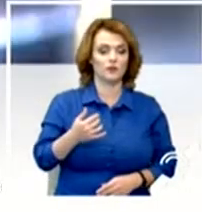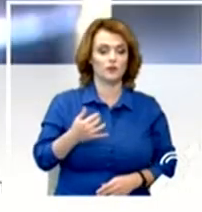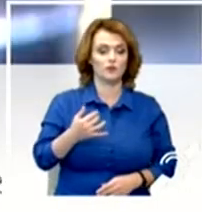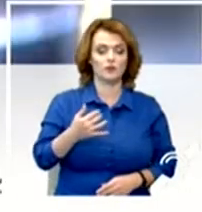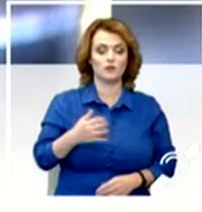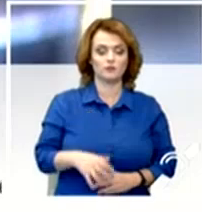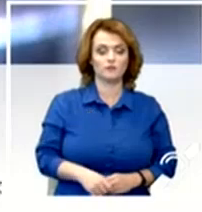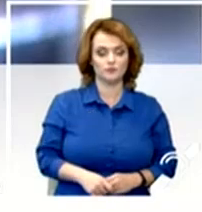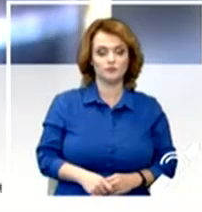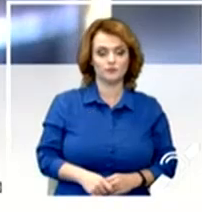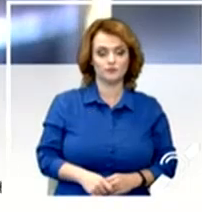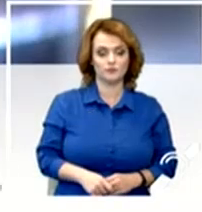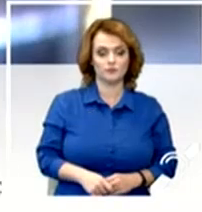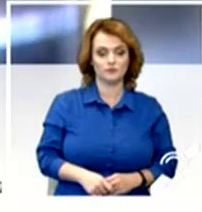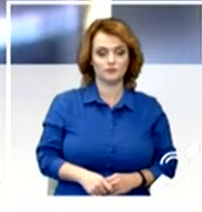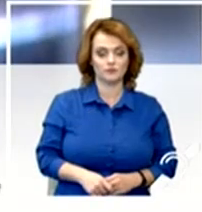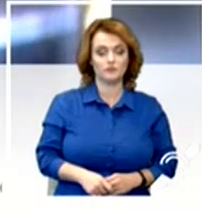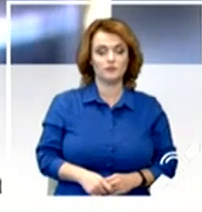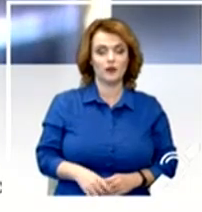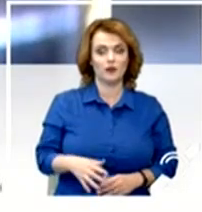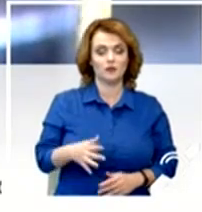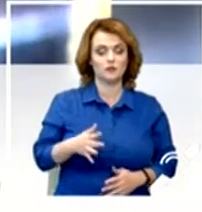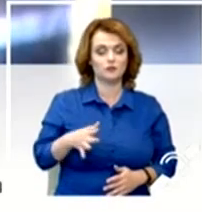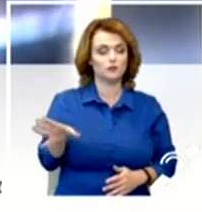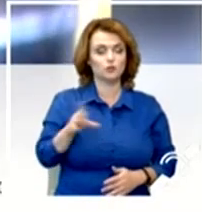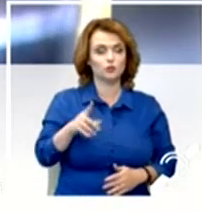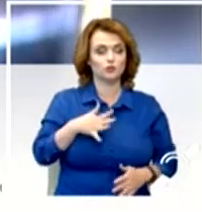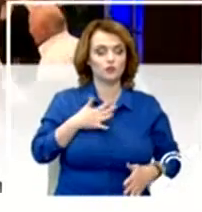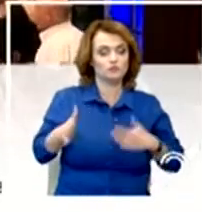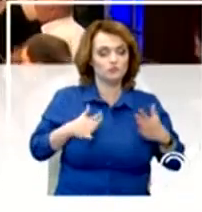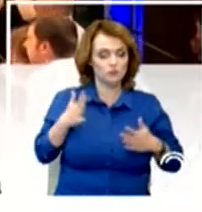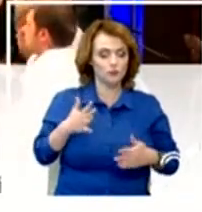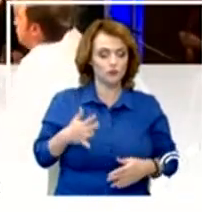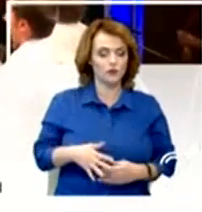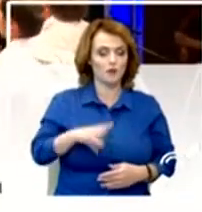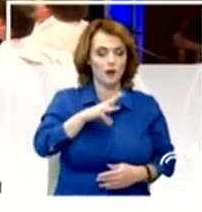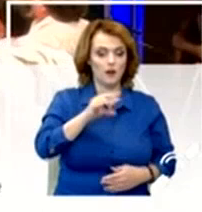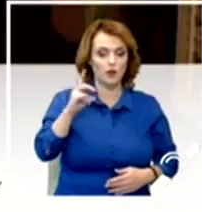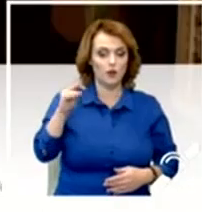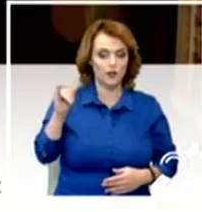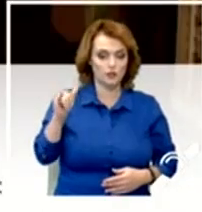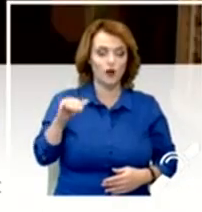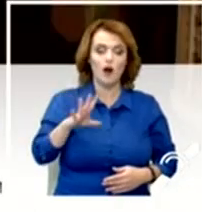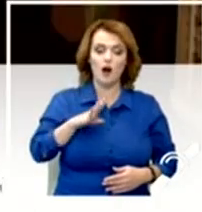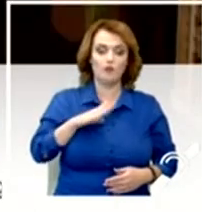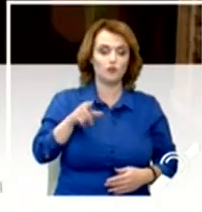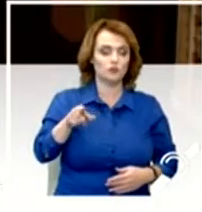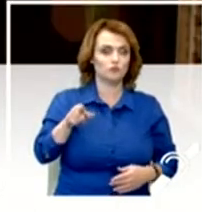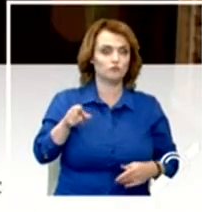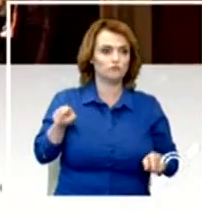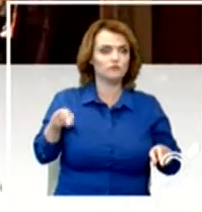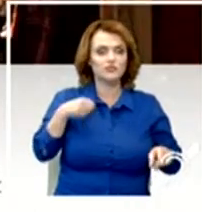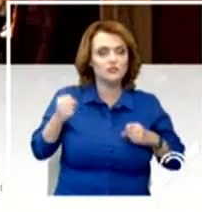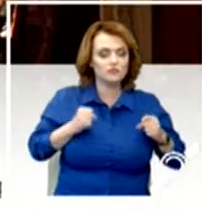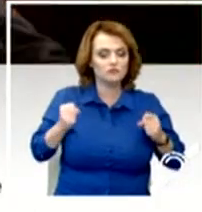bătălie, tracul este paralizant, emoția te înalță. Mariana Nicolescu a fost și o promotoare activă a